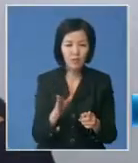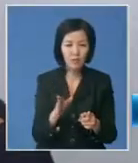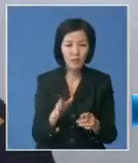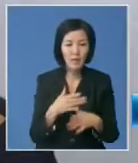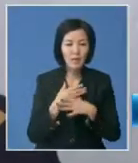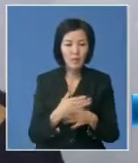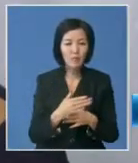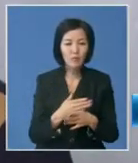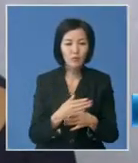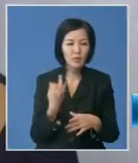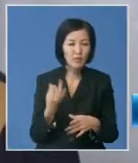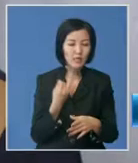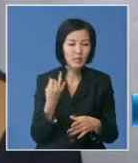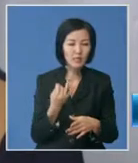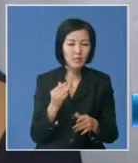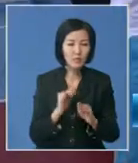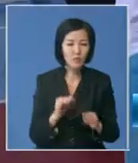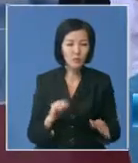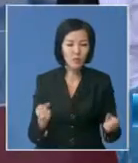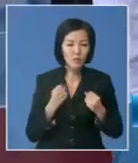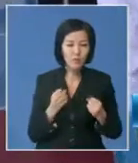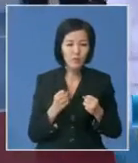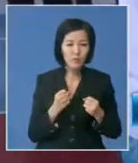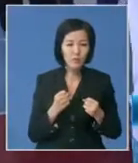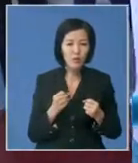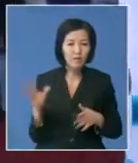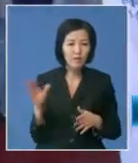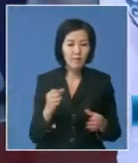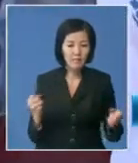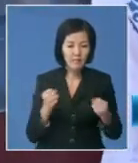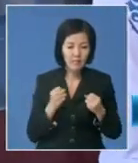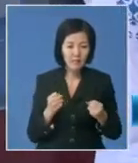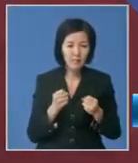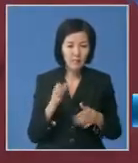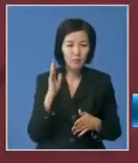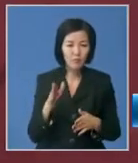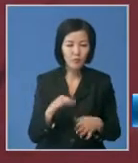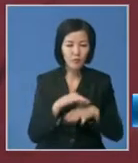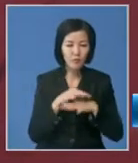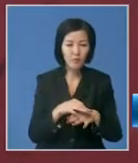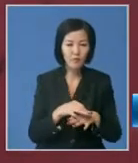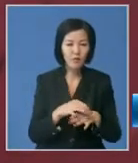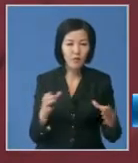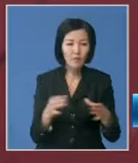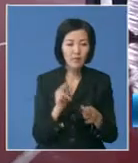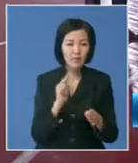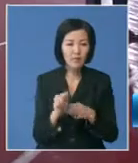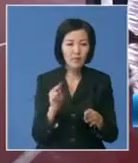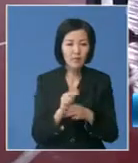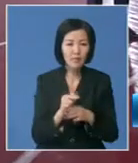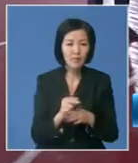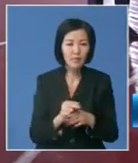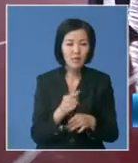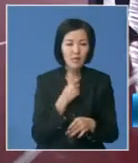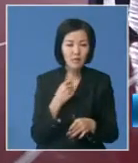поможет пробудить интерес учеников к спорту к слову все спортсмены которые в будущем проведут мастер-классы уроженцы областного центра